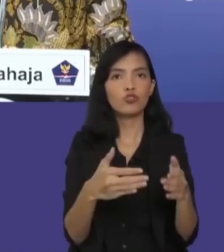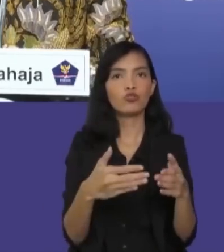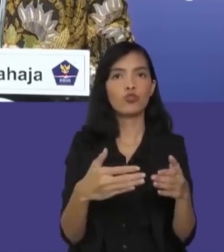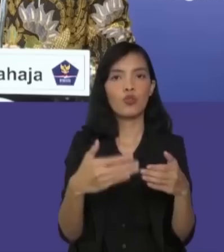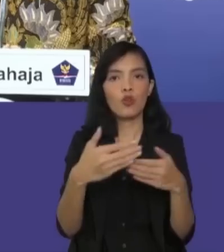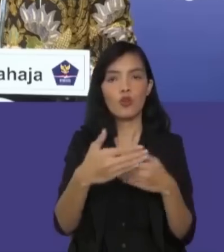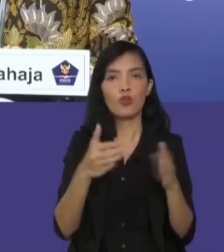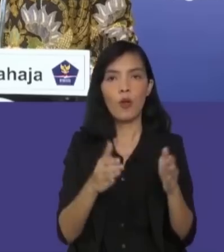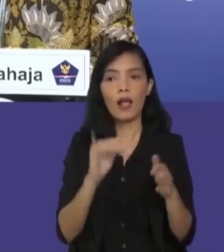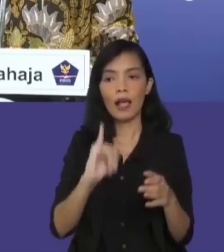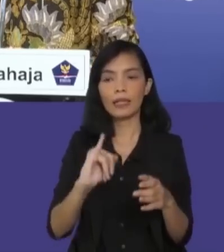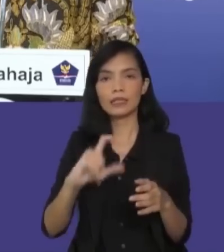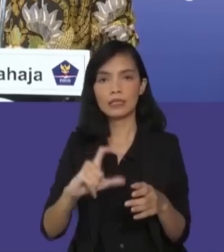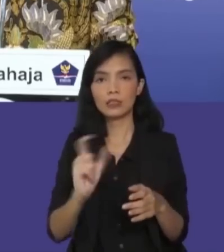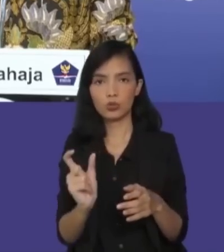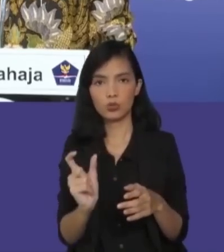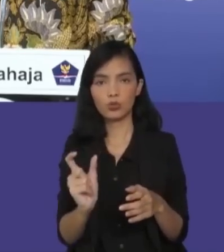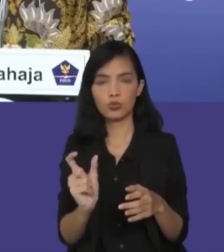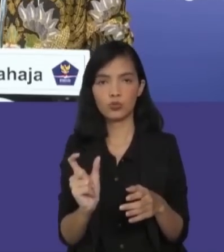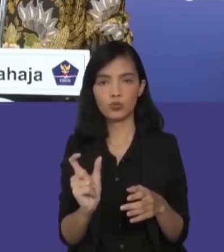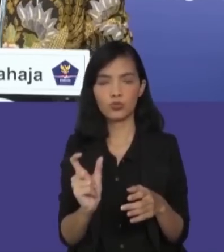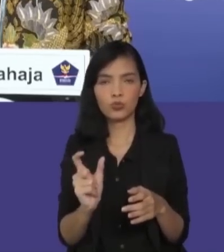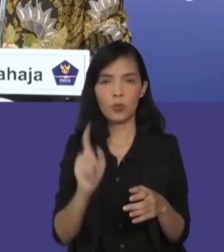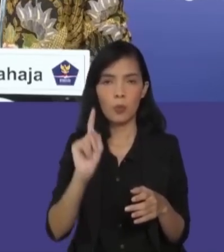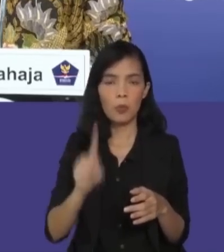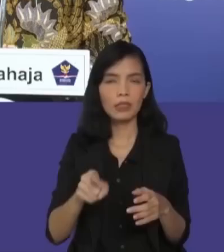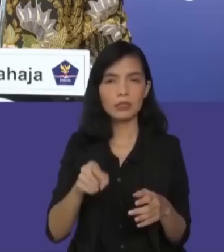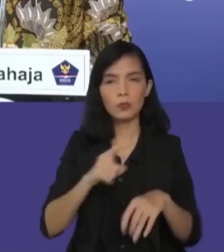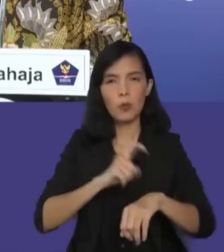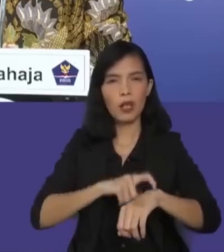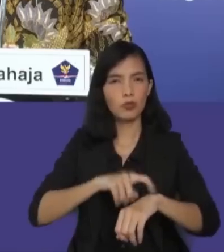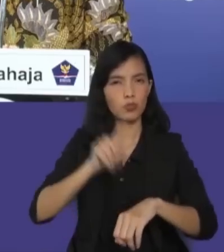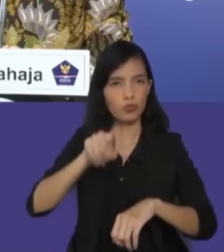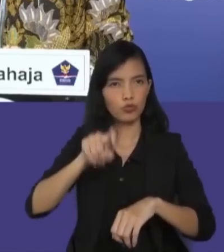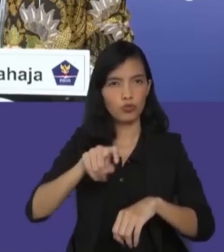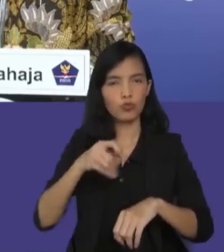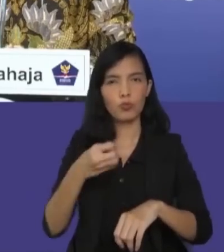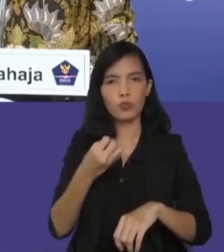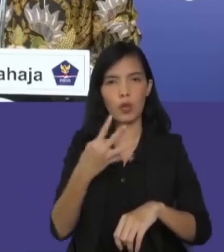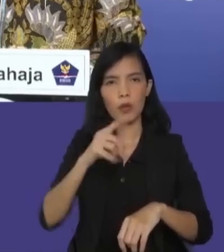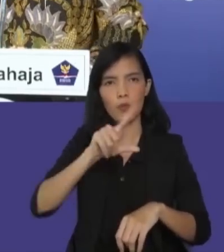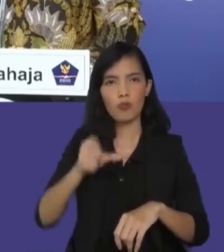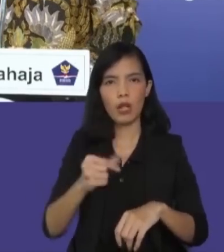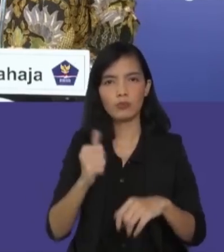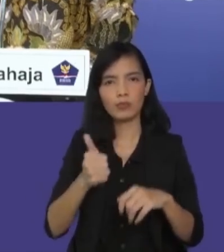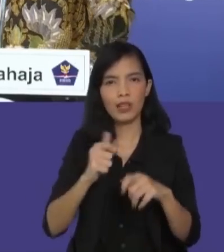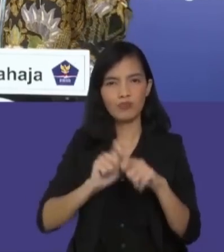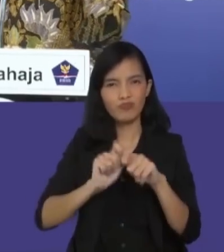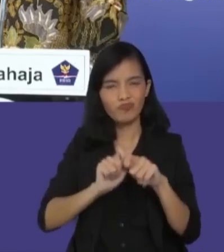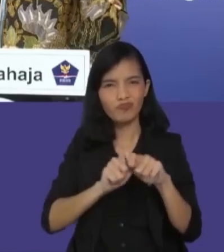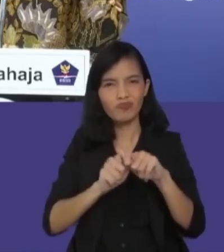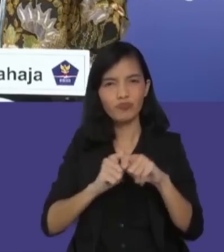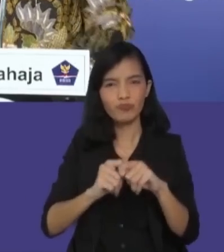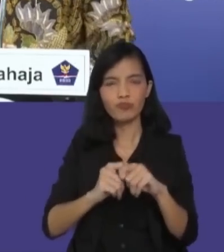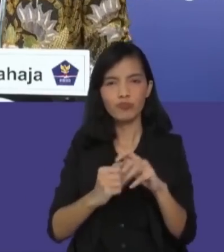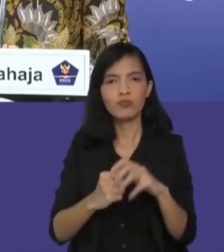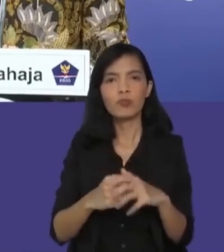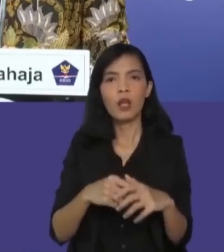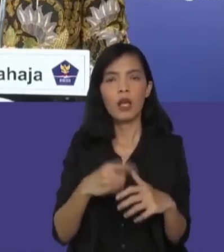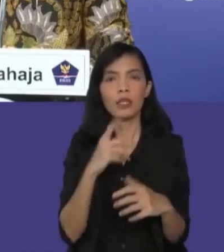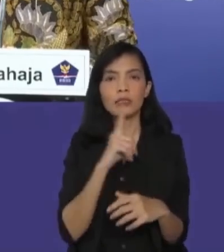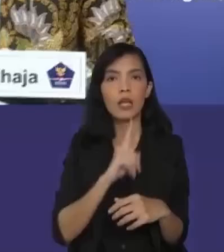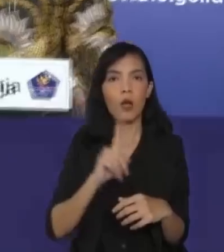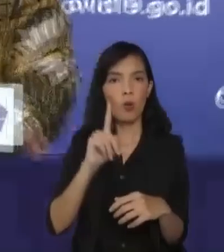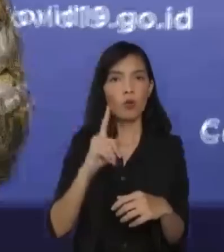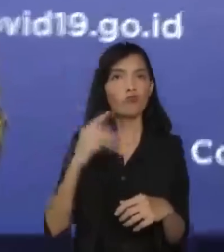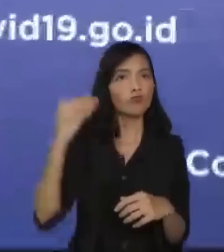care unit atau ICU, yang tentunya butuh waktu beberapa bulan untuk kami mengembangkan, sehingga insya Allah suatu